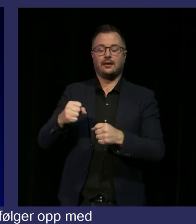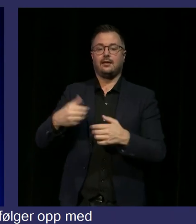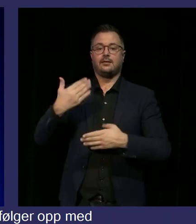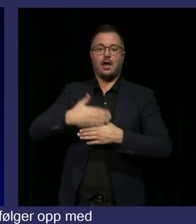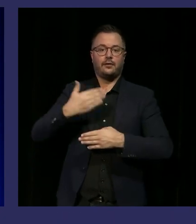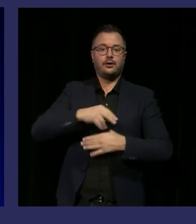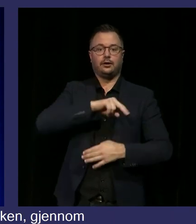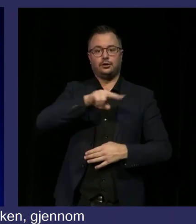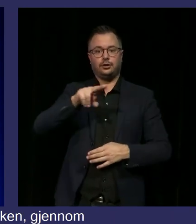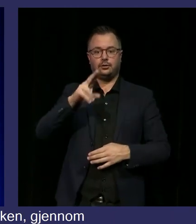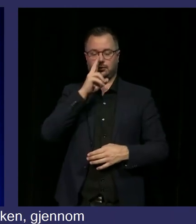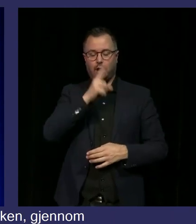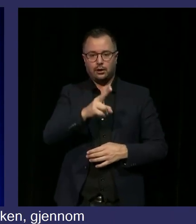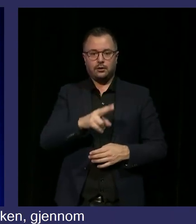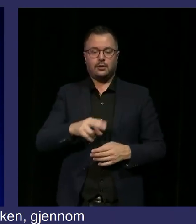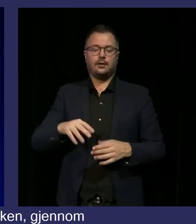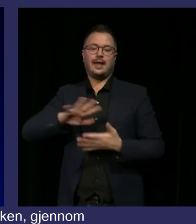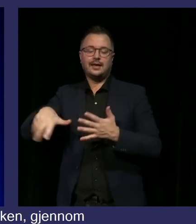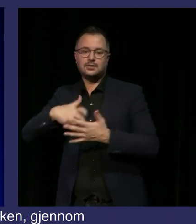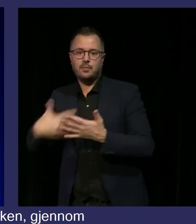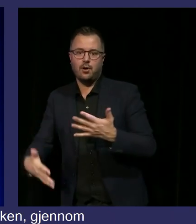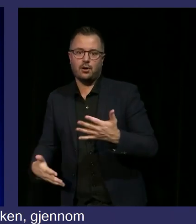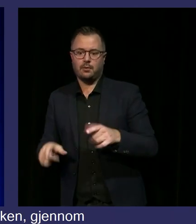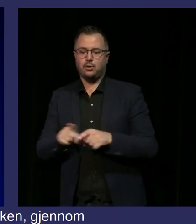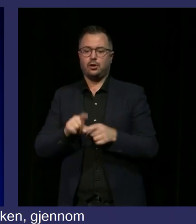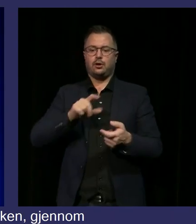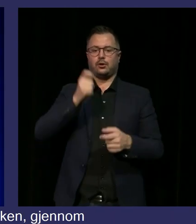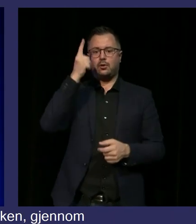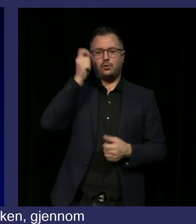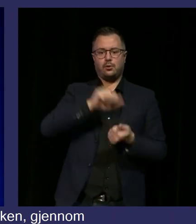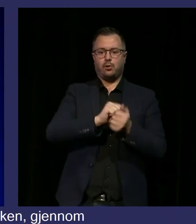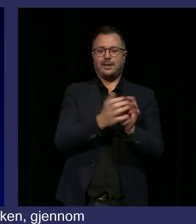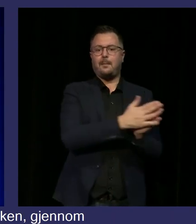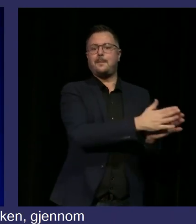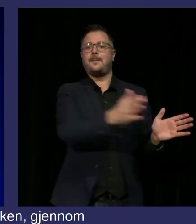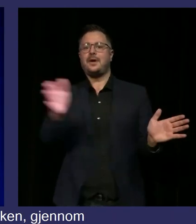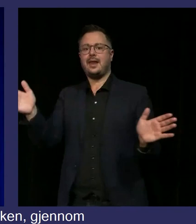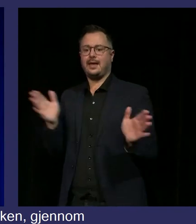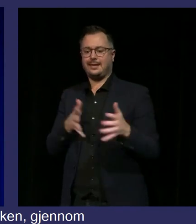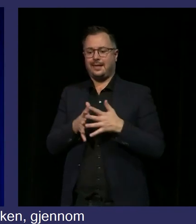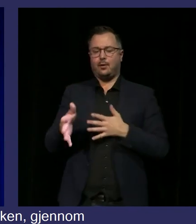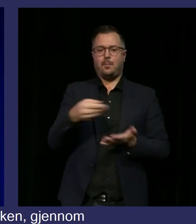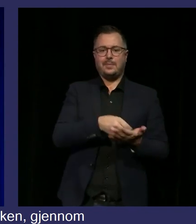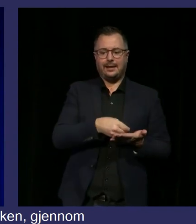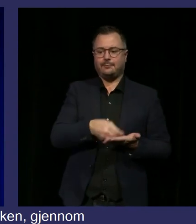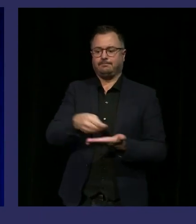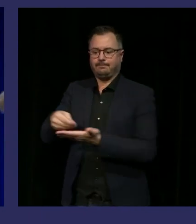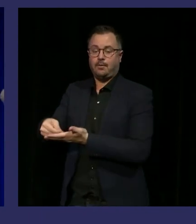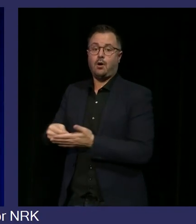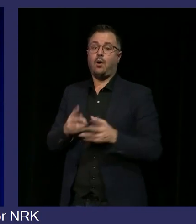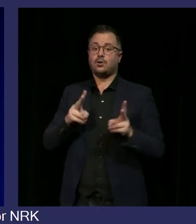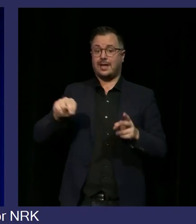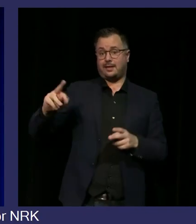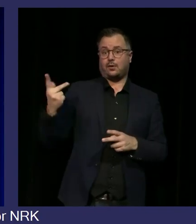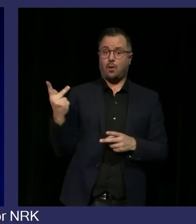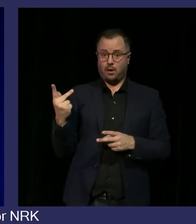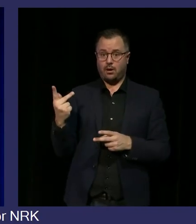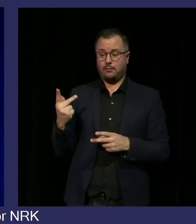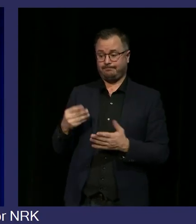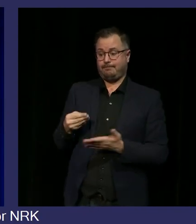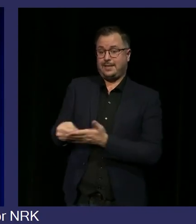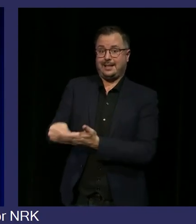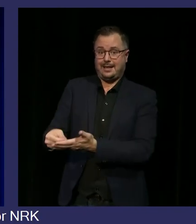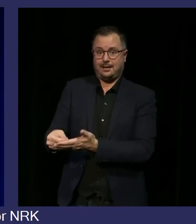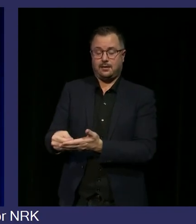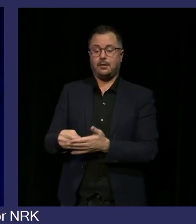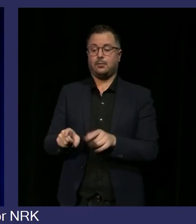på tegnspråk. Og det en bredden av kulturpolitikken gjennom de midlene vi gir, ikke minst også til NRK, så ligger det også et ansvar